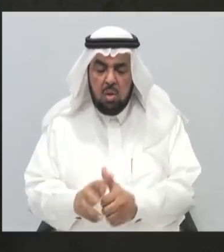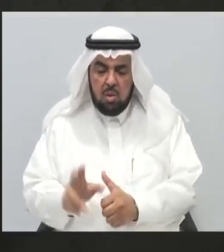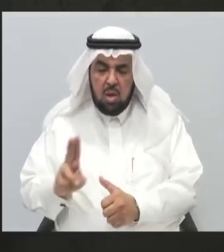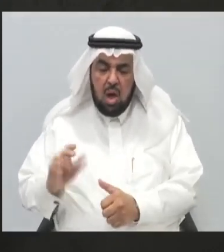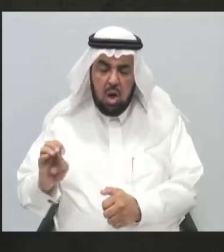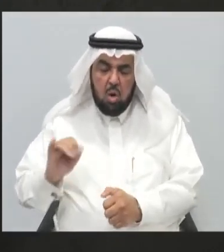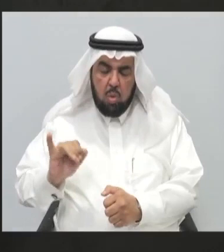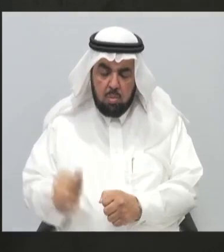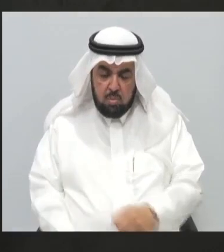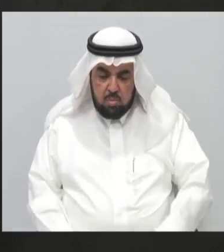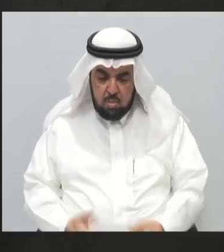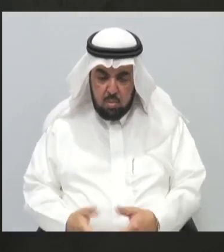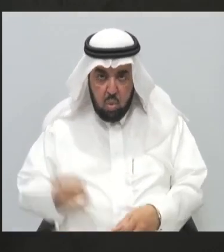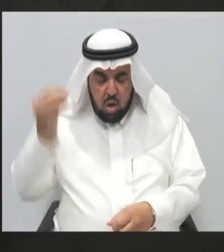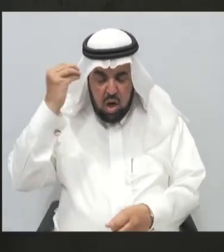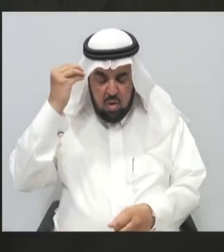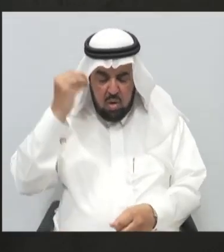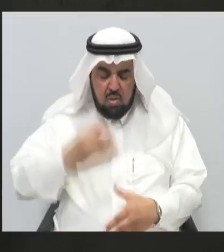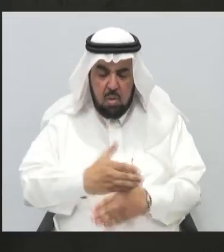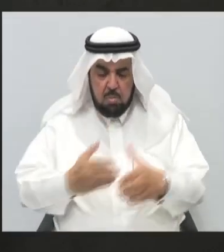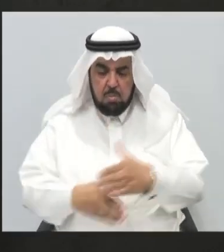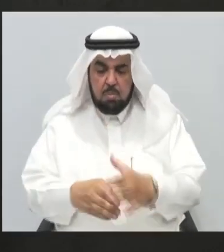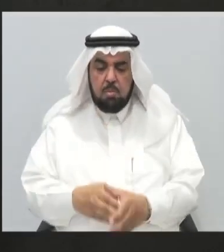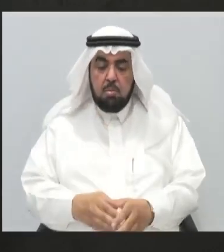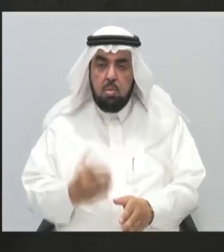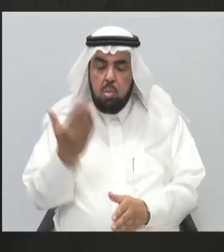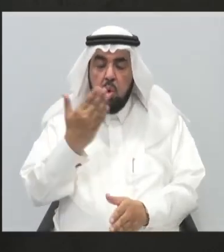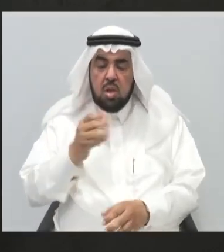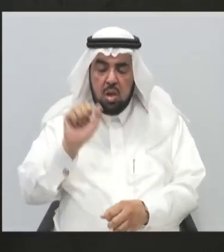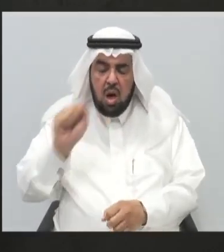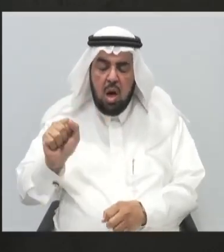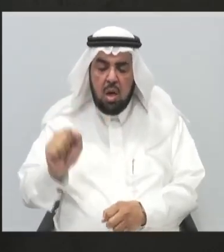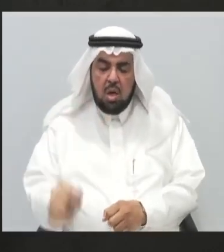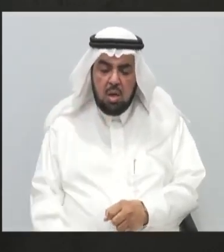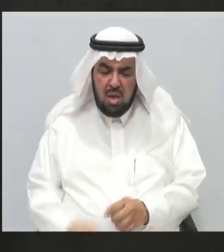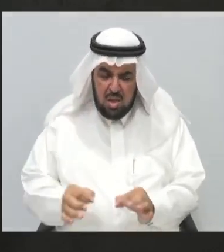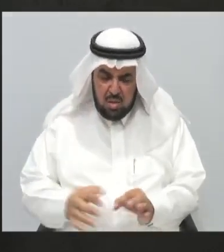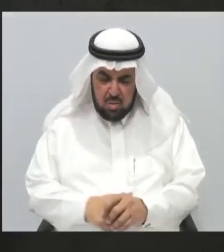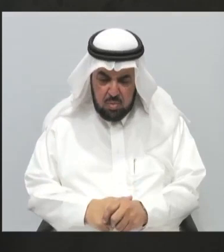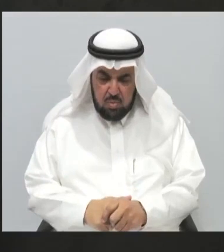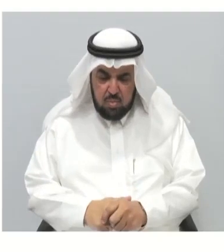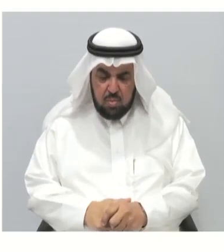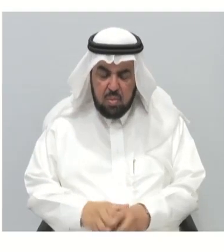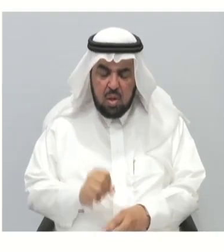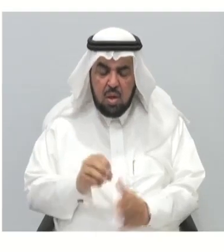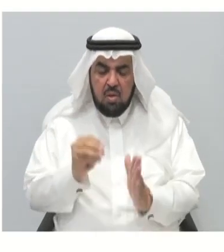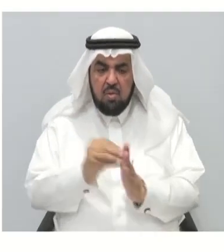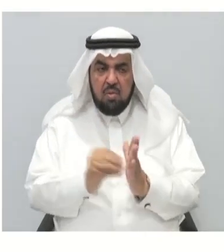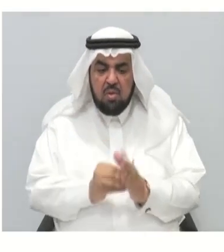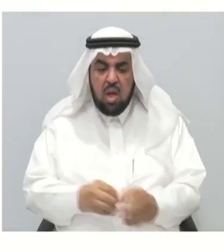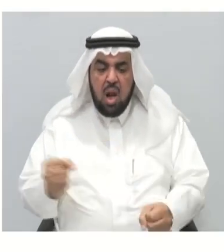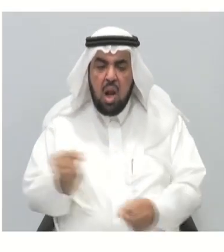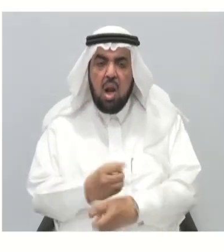التحكم وتعرفنا على اللبنات بوجه خاص وبوجه ادق على فئه الحدث